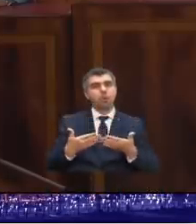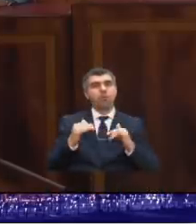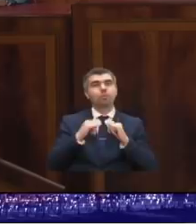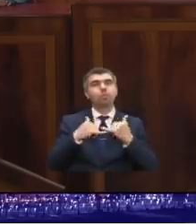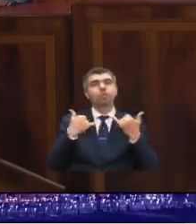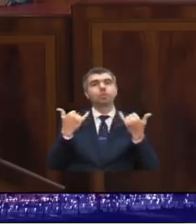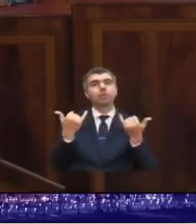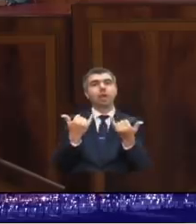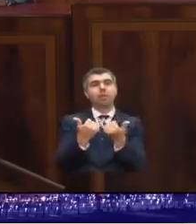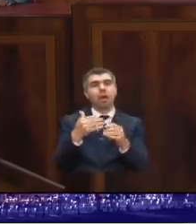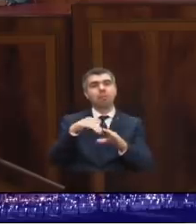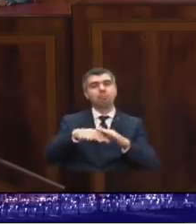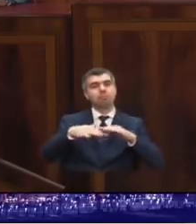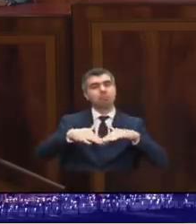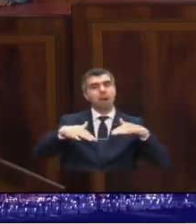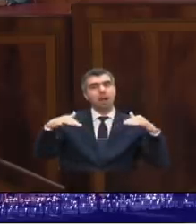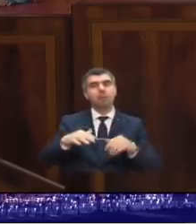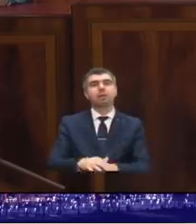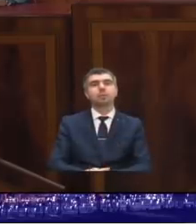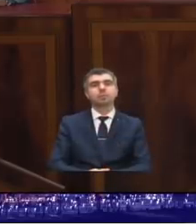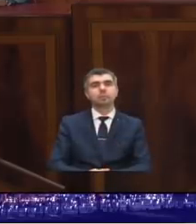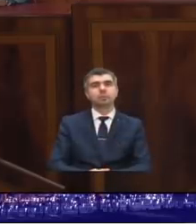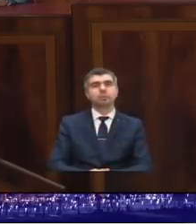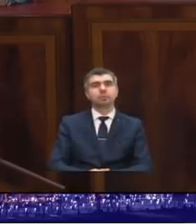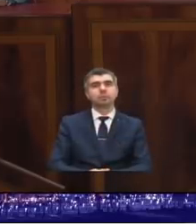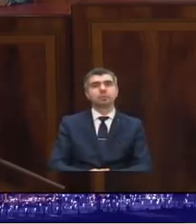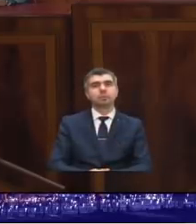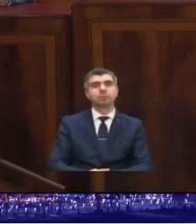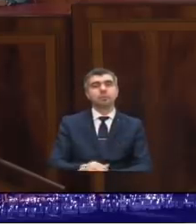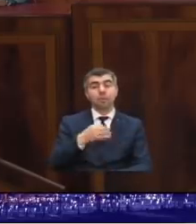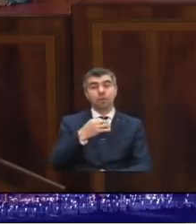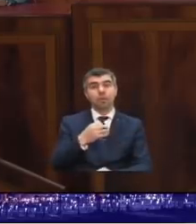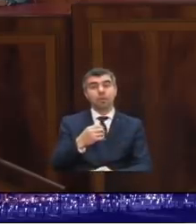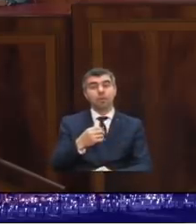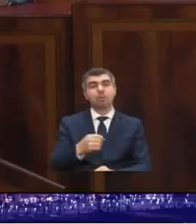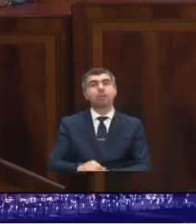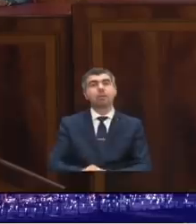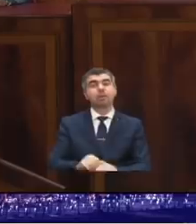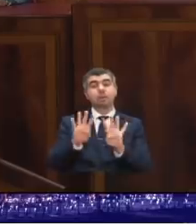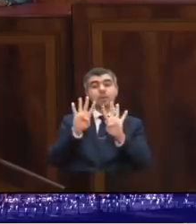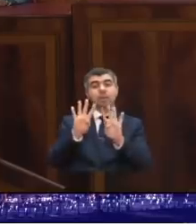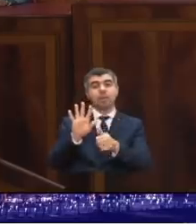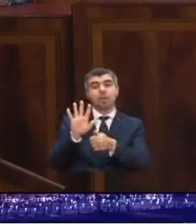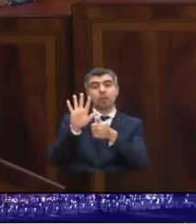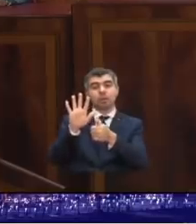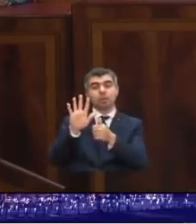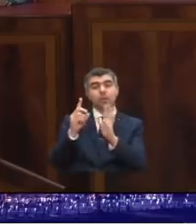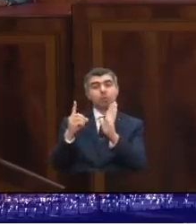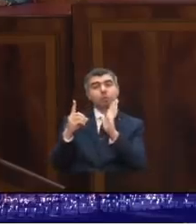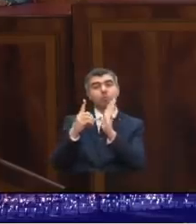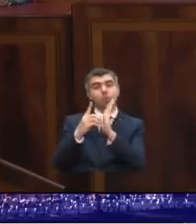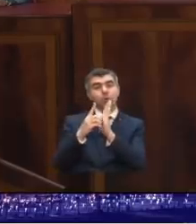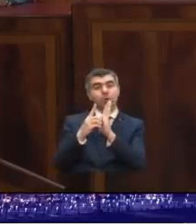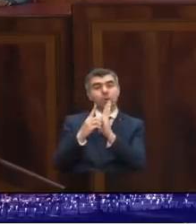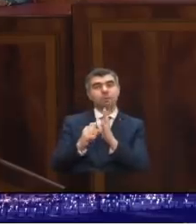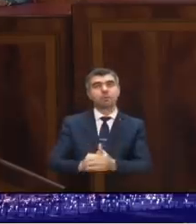ان شاء الله يمكن في مدى 3 سنين ولا 4 سنين ولا 5 سنين ترجع لنا ديك البنيه اللي كانت عندنا في المغرب من وراء ديال تصنيع الادويه، احنا محتاجين بها